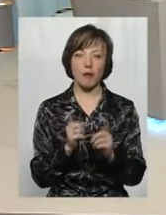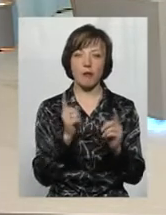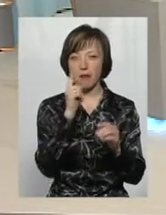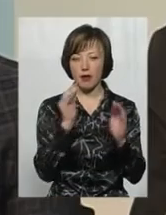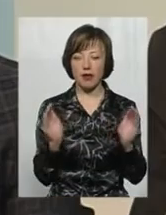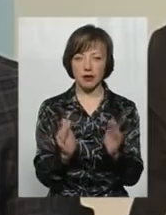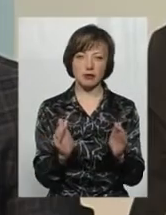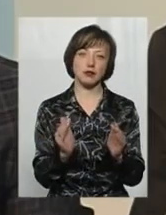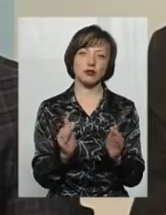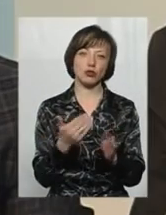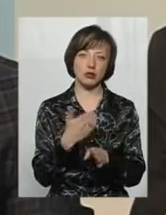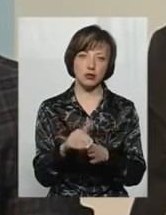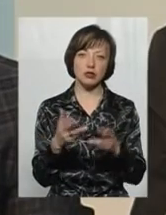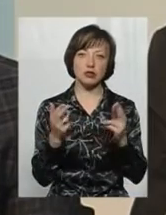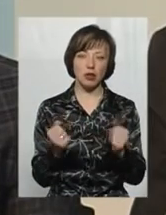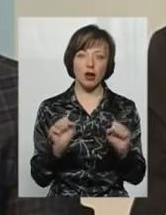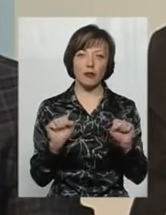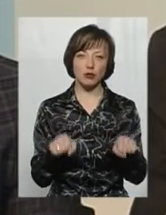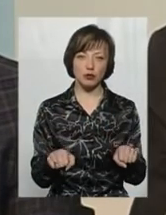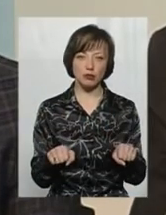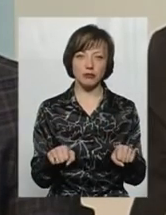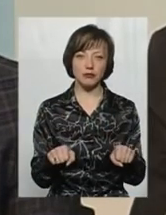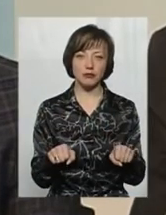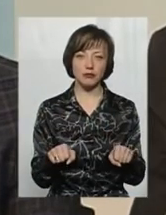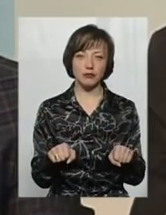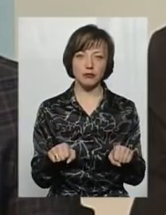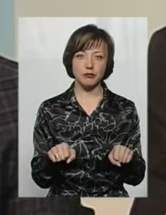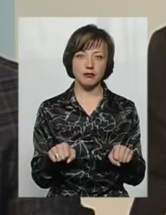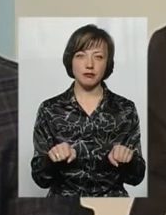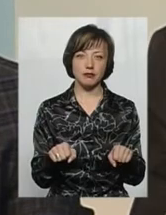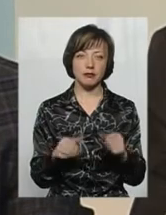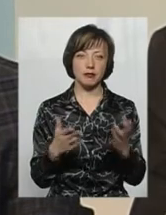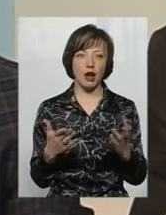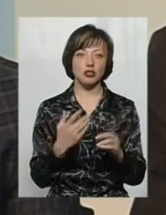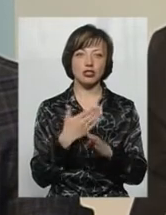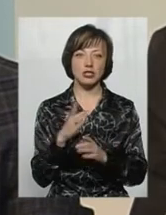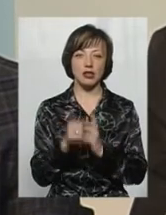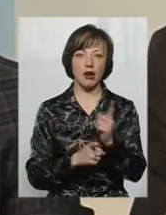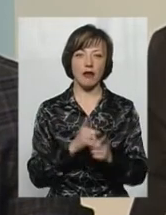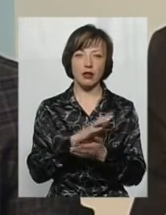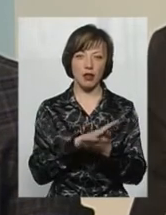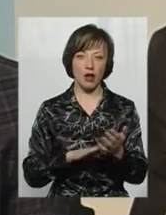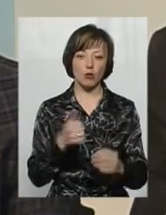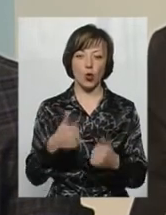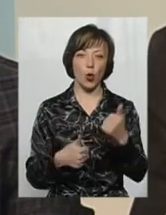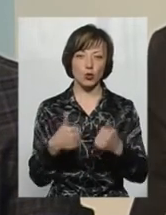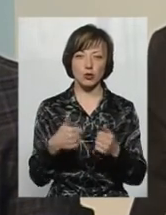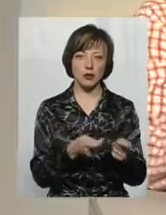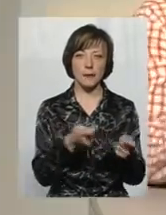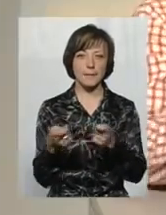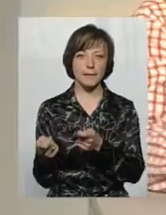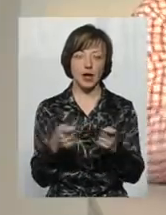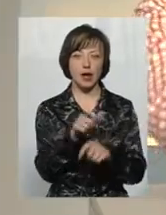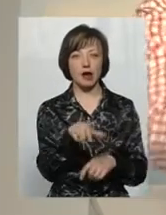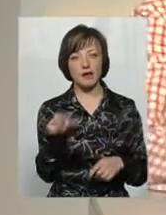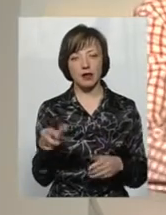є частина. Да, можна це назвати ноу-хау, але це вже частина реформи. Що далі буде? Далі буде новий конкурс на перевезення. Яким? Ну,